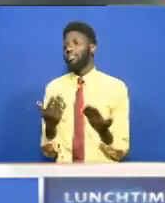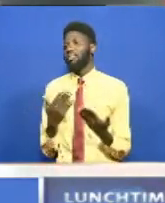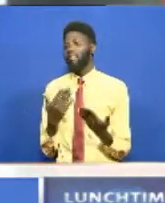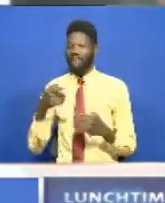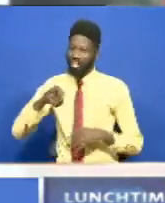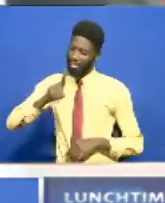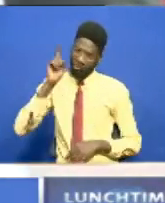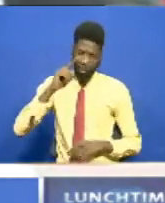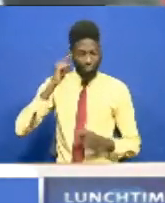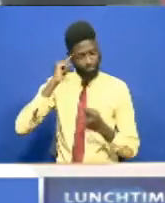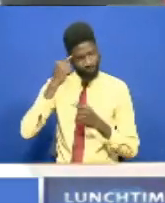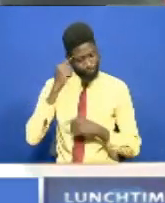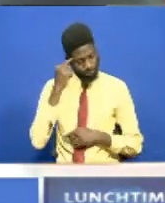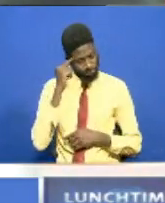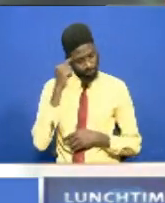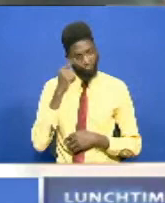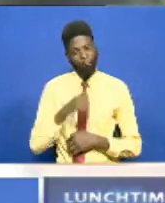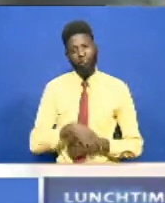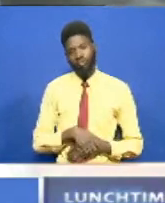fikirieni.